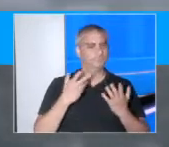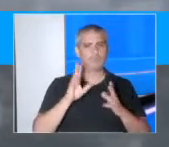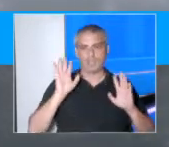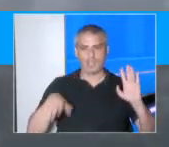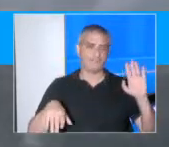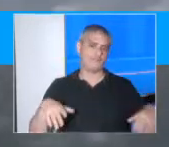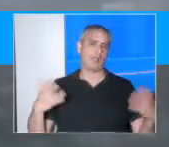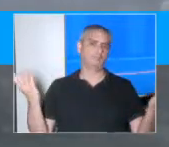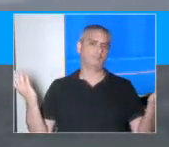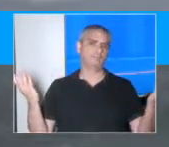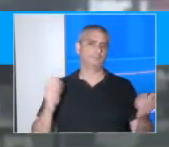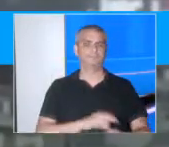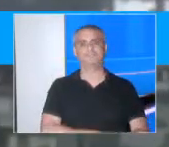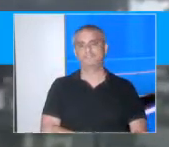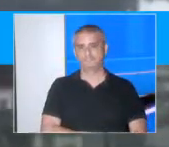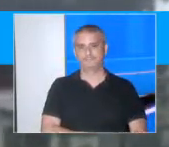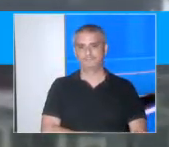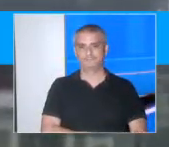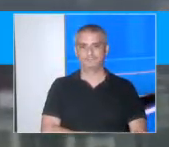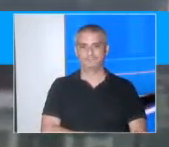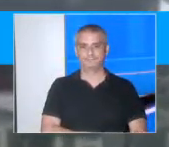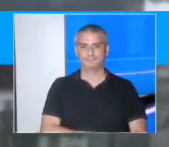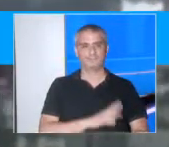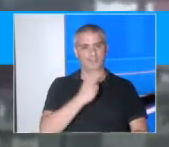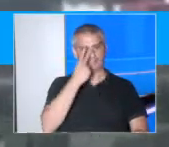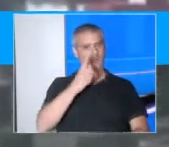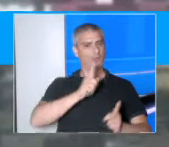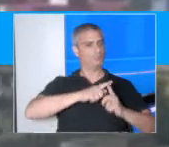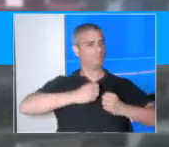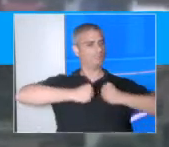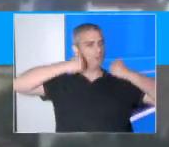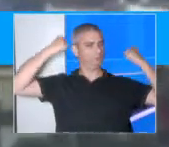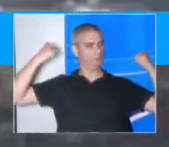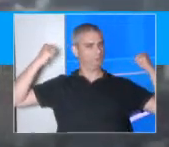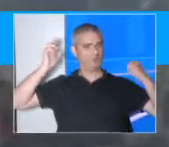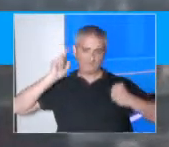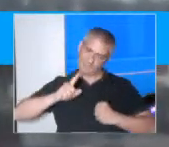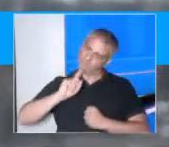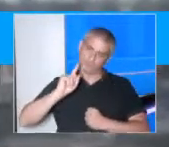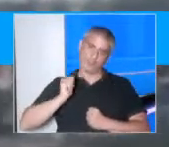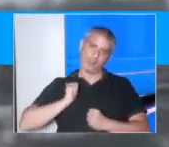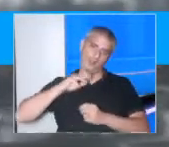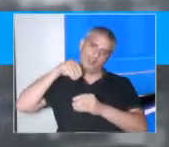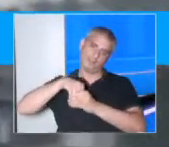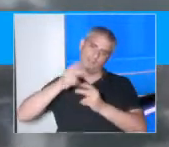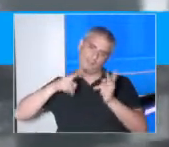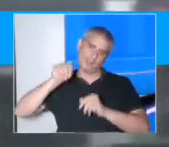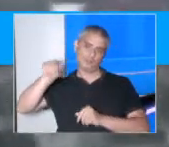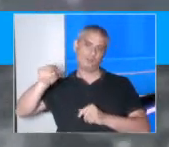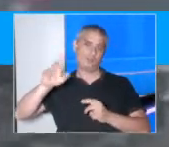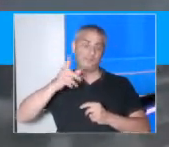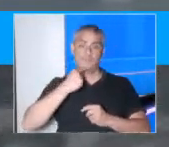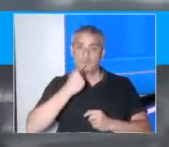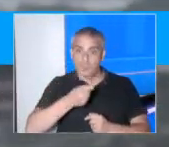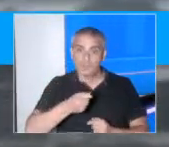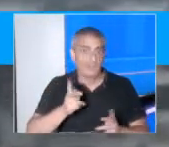המקל הזה בשני קצותיו, הם היו רוצים גם להיראות כמו אימפריה, וגם שלא יהיו להם חיילים באפגניסטן, ואם אתה